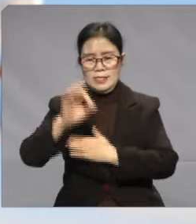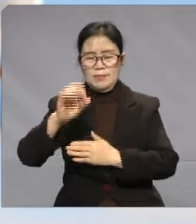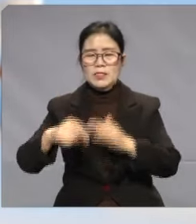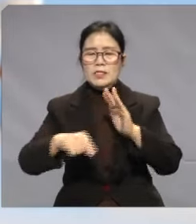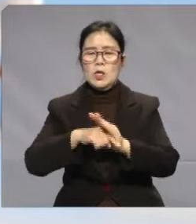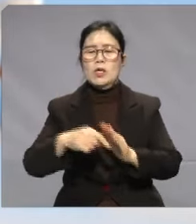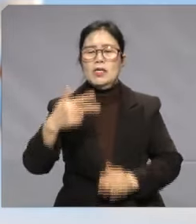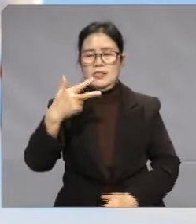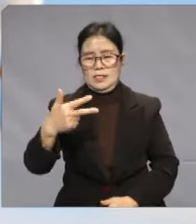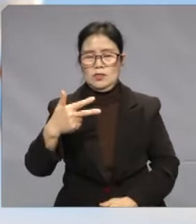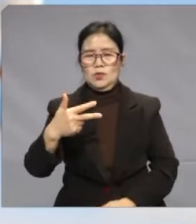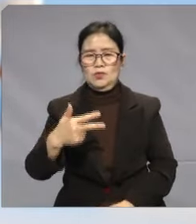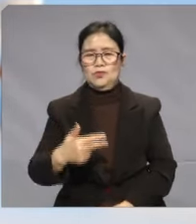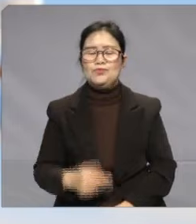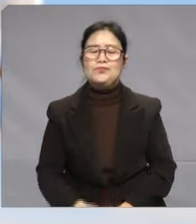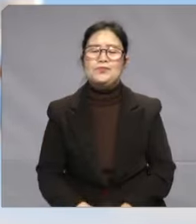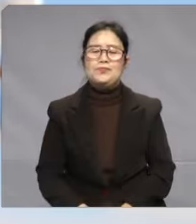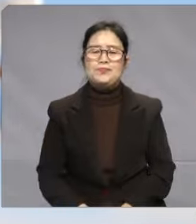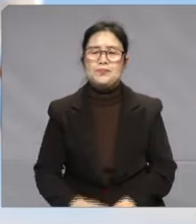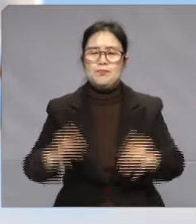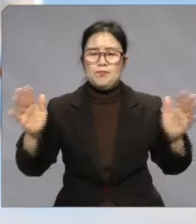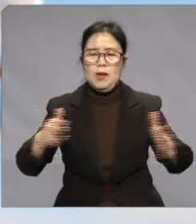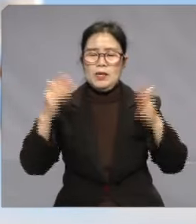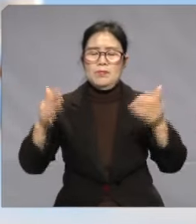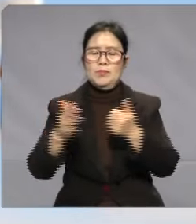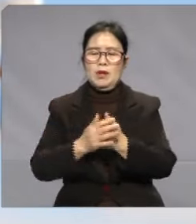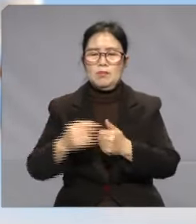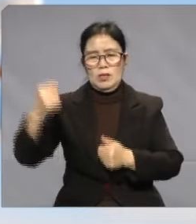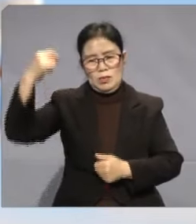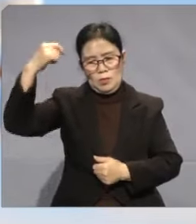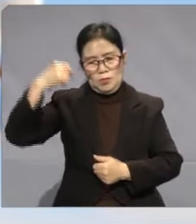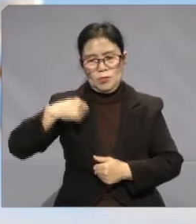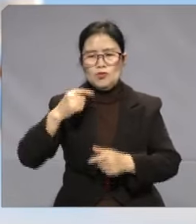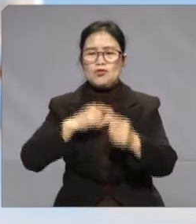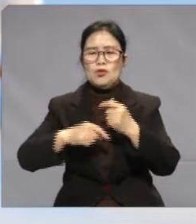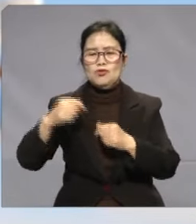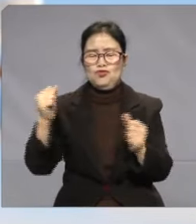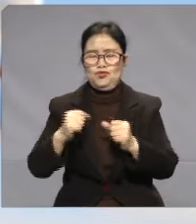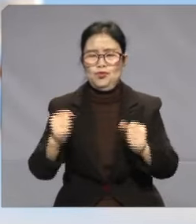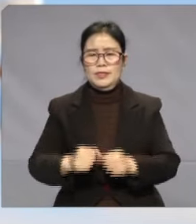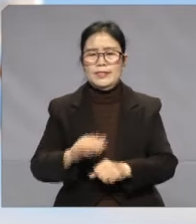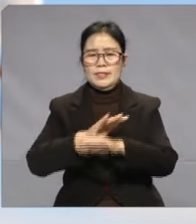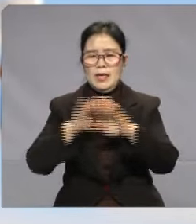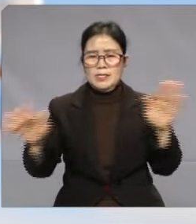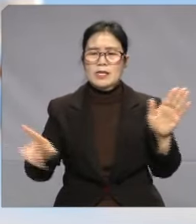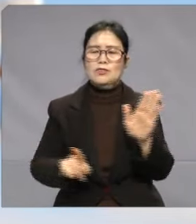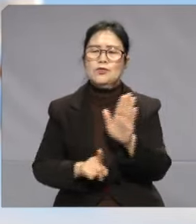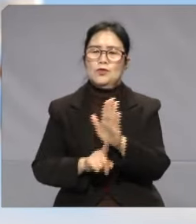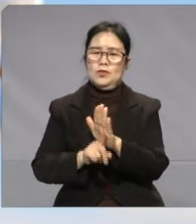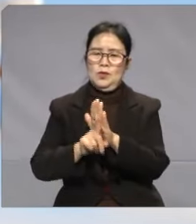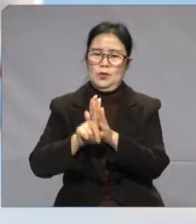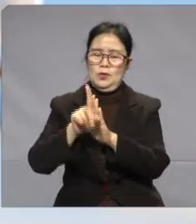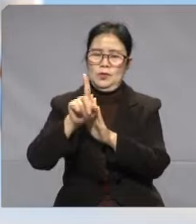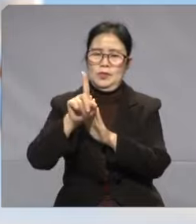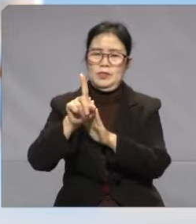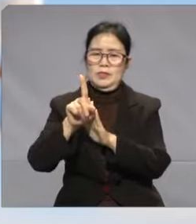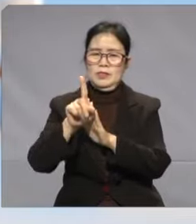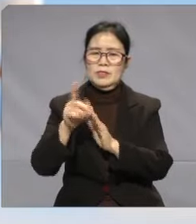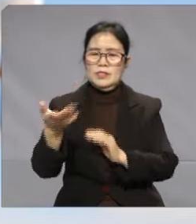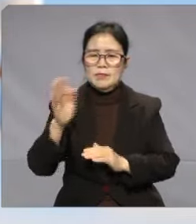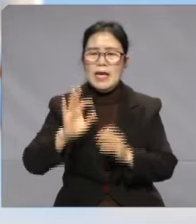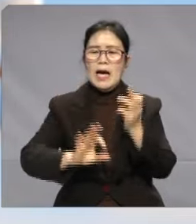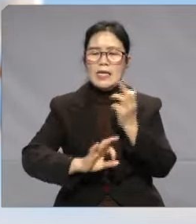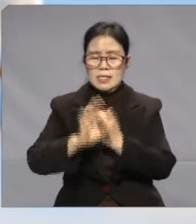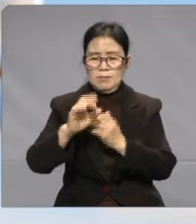영하 7도에 머물면서 춥겠고요 바람 때문에 체감 추위 더 심하겠습니다 낮에는 기온이 영상권 아지 오르겠지만